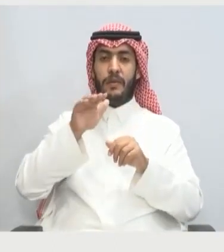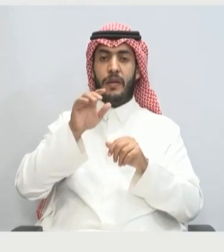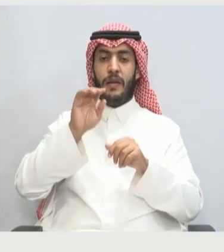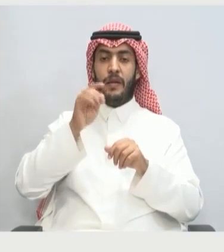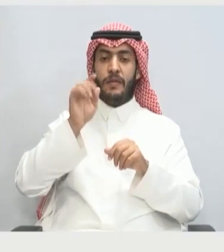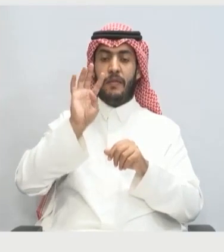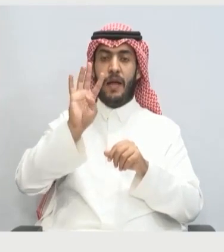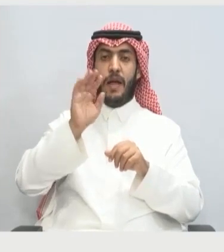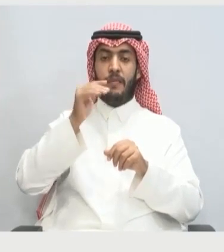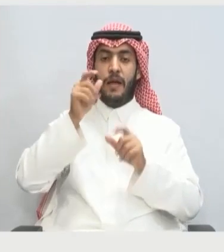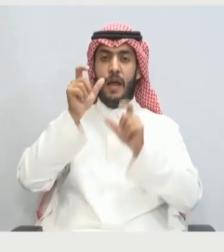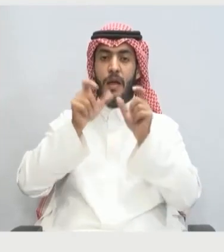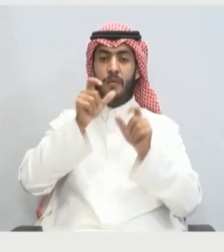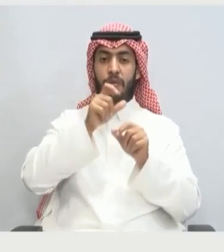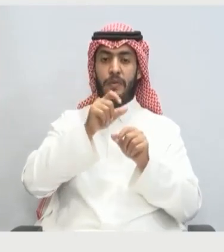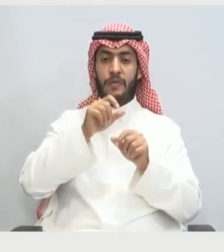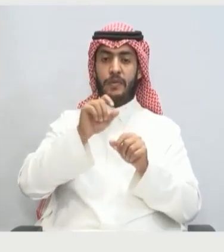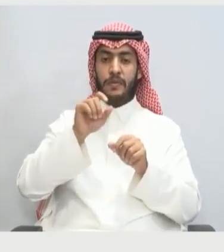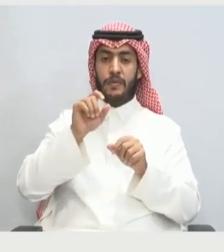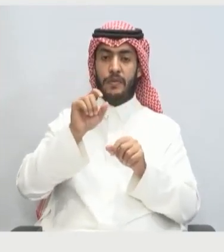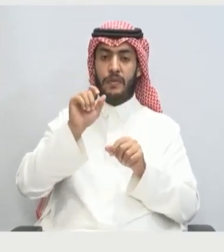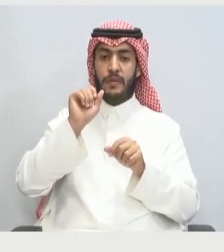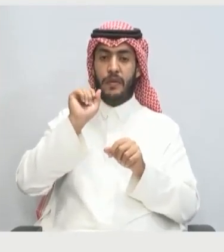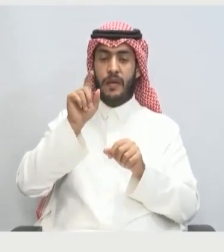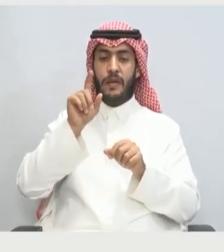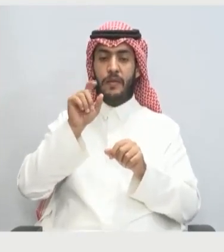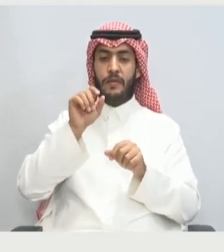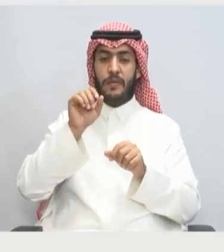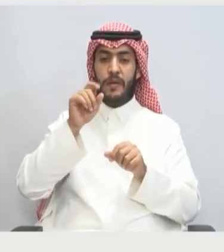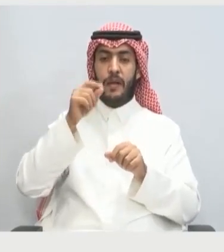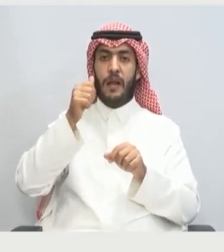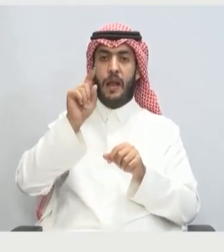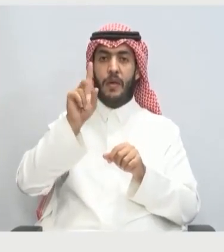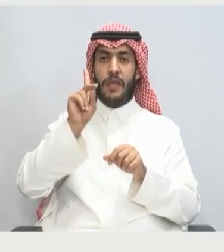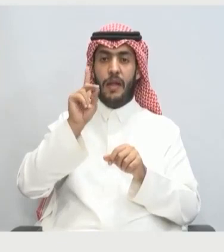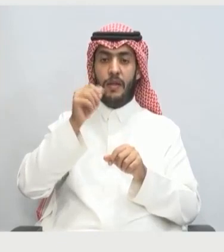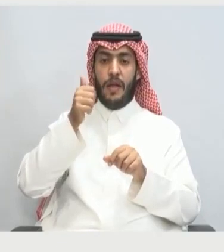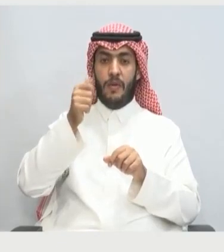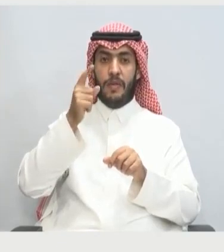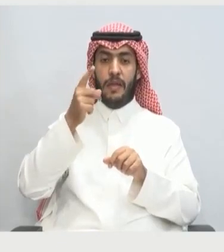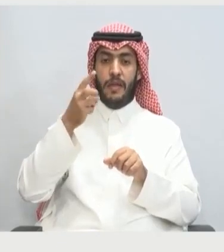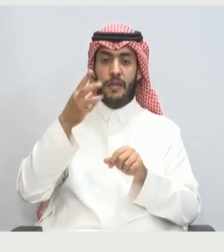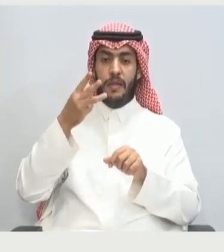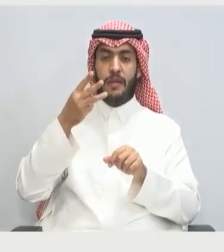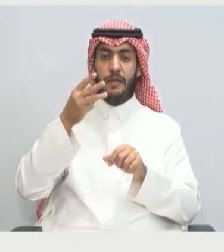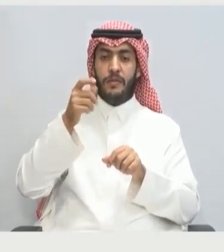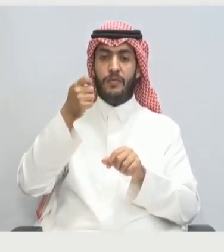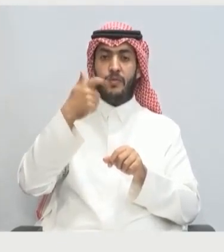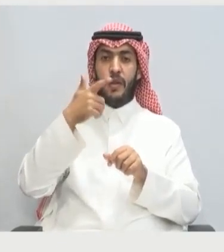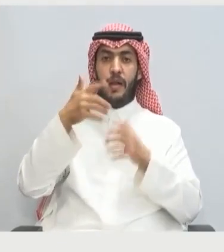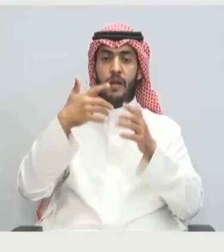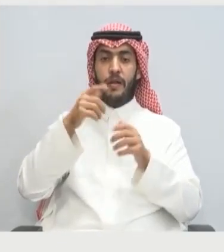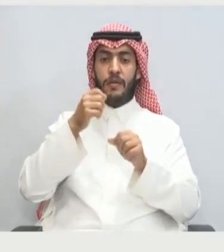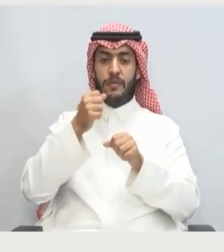اربعه اعمده العمود الاول عباره عن عدد المحاولات الاولى والثانيه هو الثالثه العمود الثاني هي السرعات